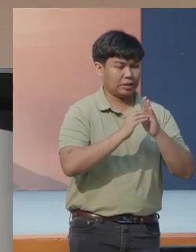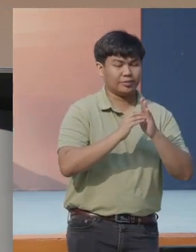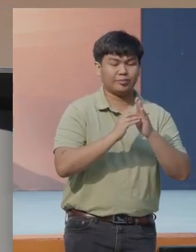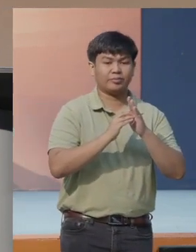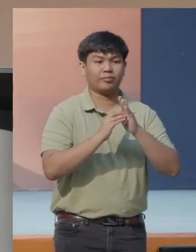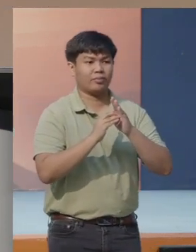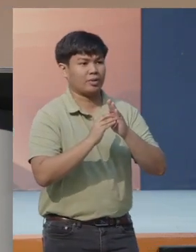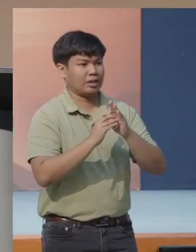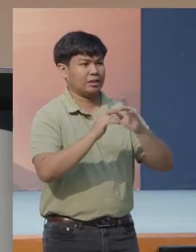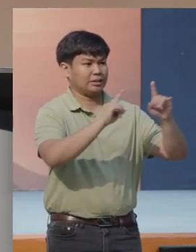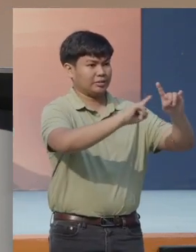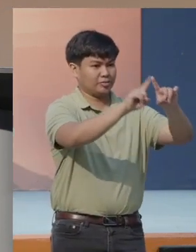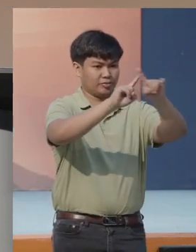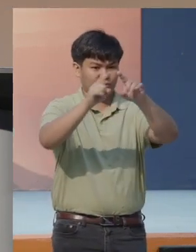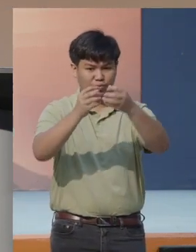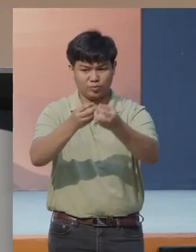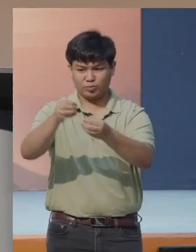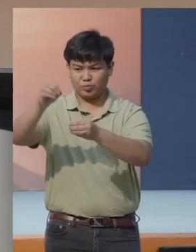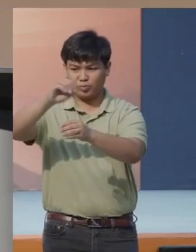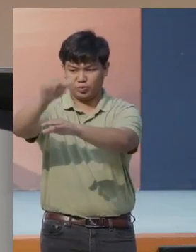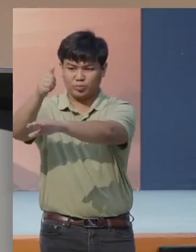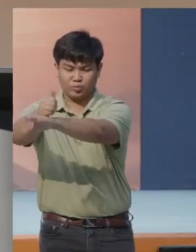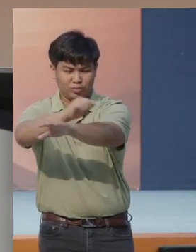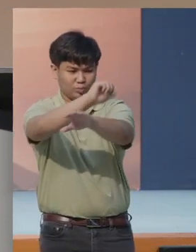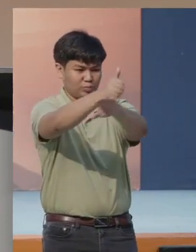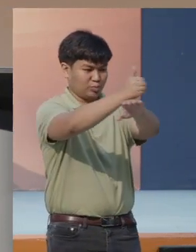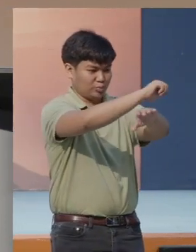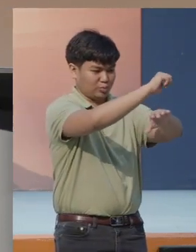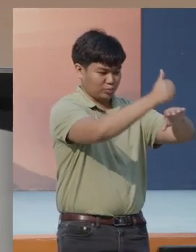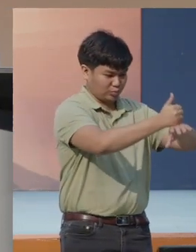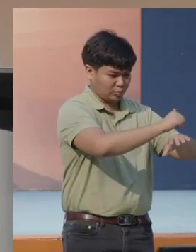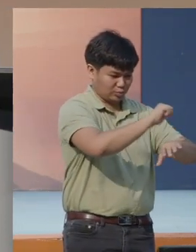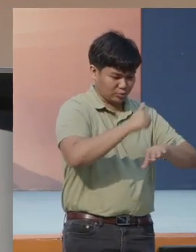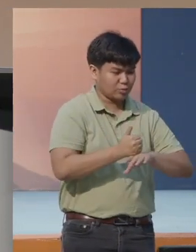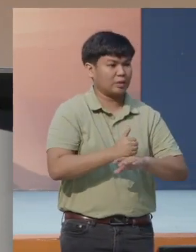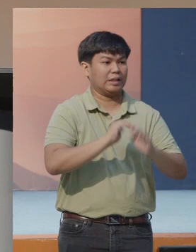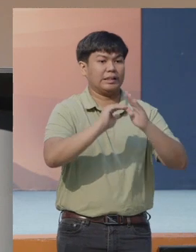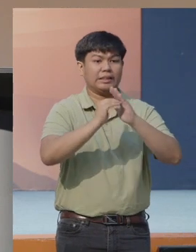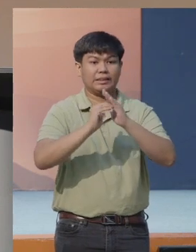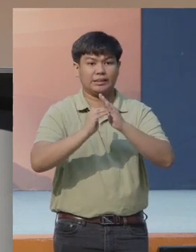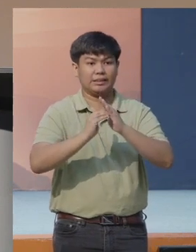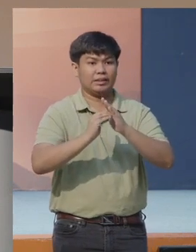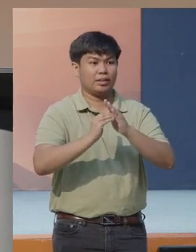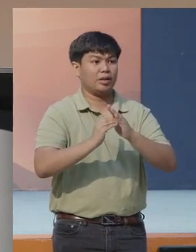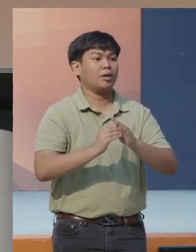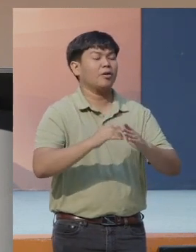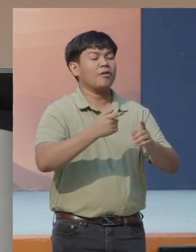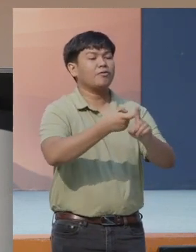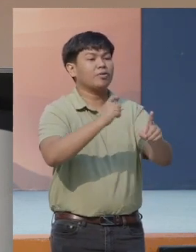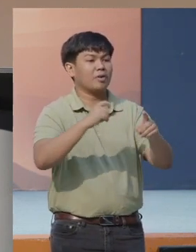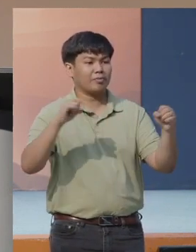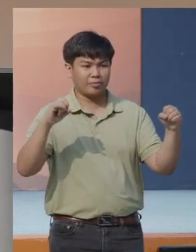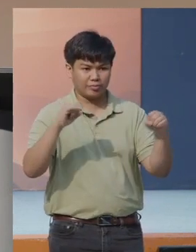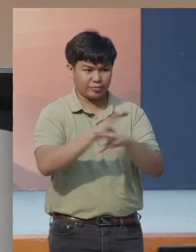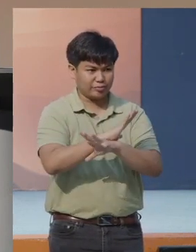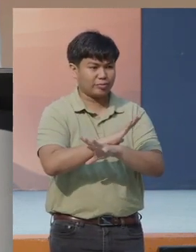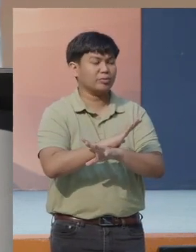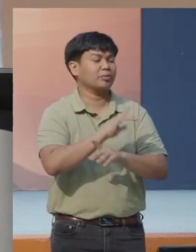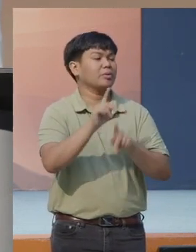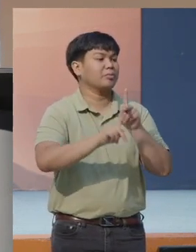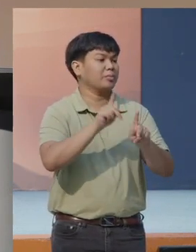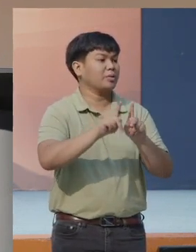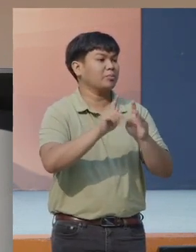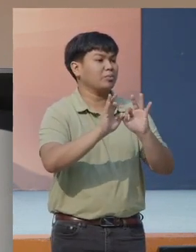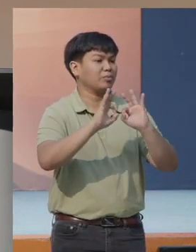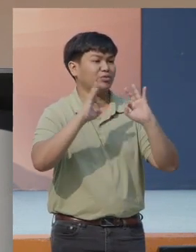iba't ibang dako ng kanilang bayan laban sa paghihiganti ng mga kaanak o pamilya ng kanilang napatay